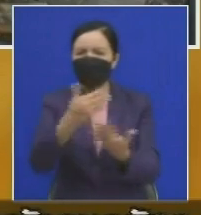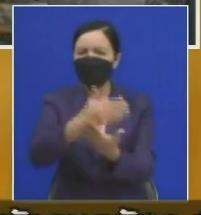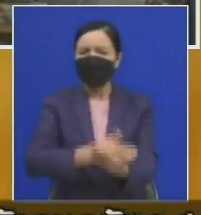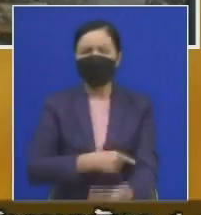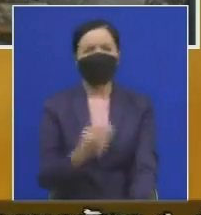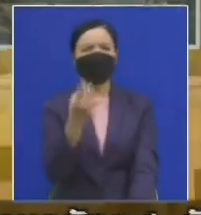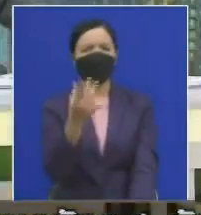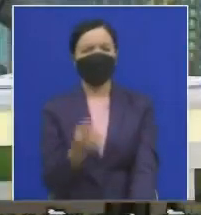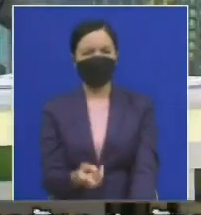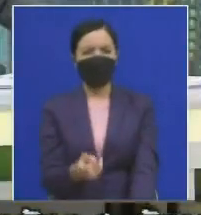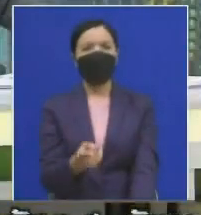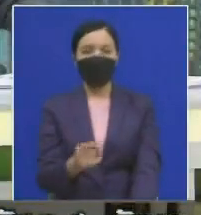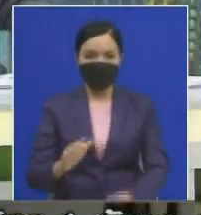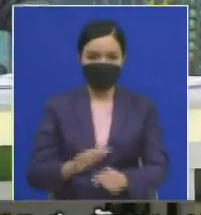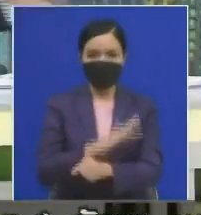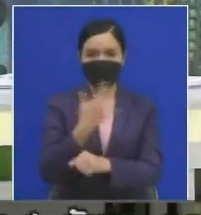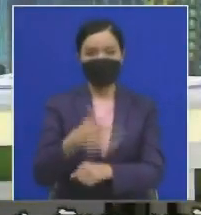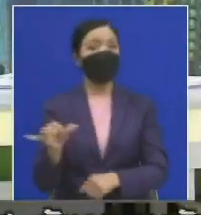เพีงพอแลหอยั